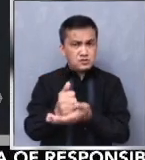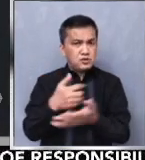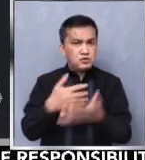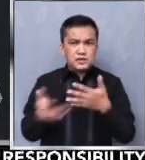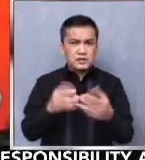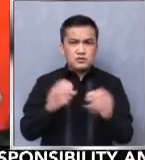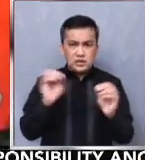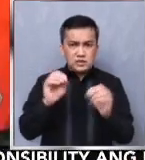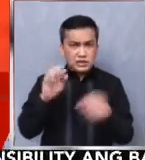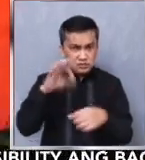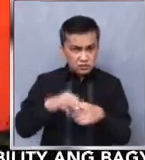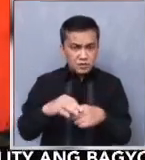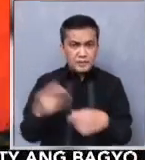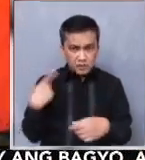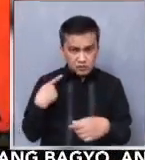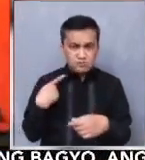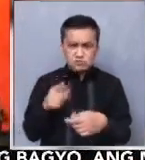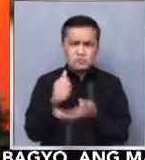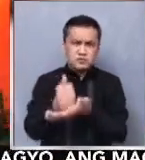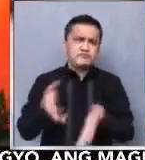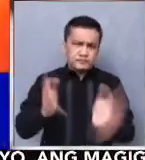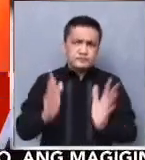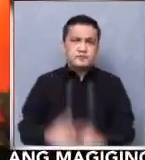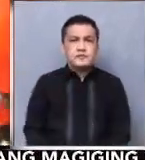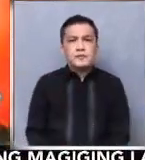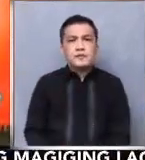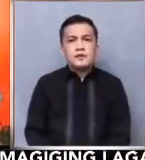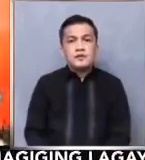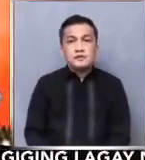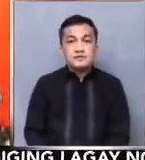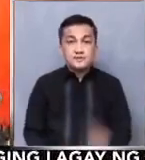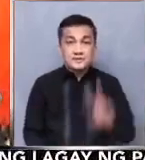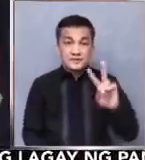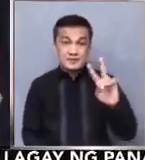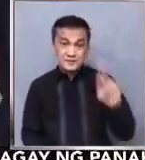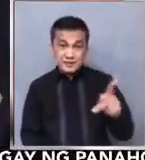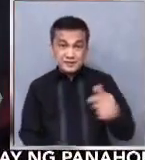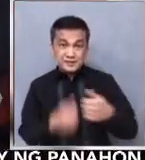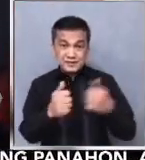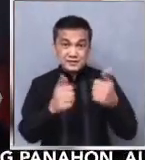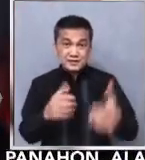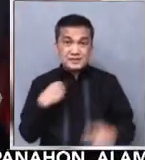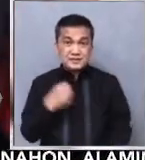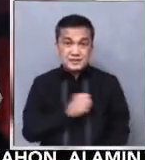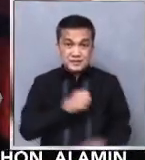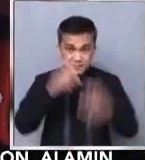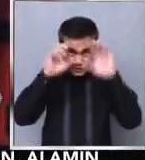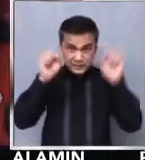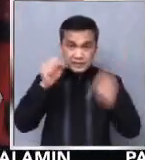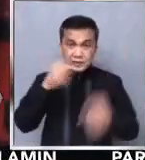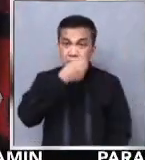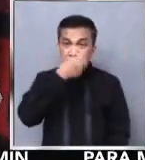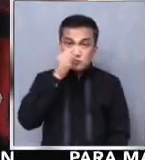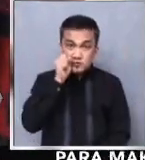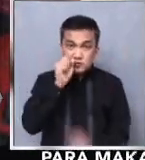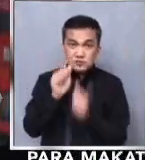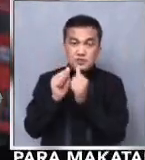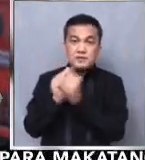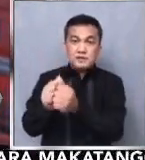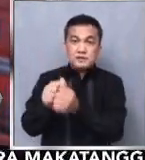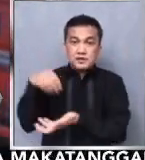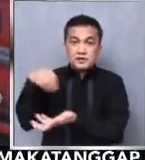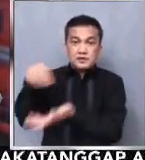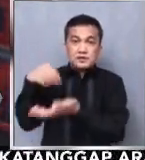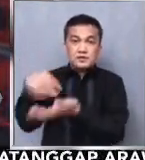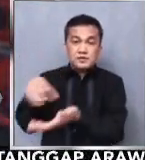tahimik. Si Vice Presidential Aspirant Senate President Tito Soto naman sumama sa relief operation segment ng Eat Bulaga